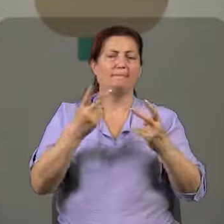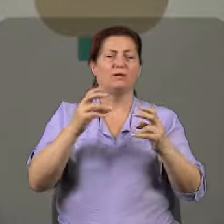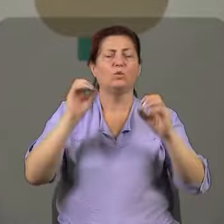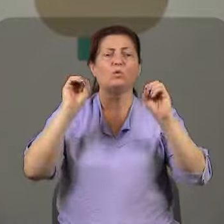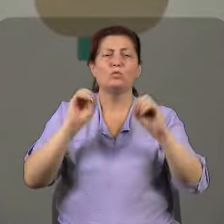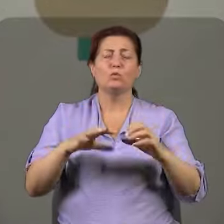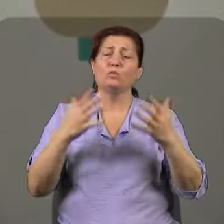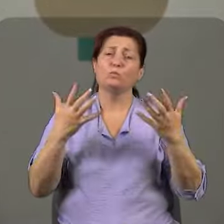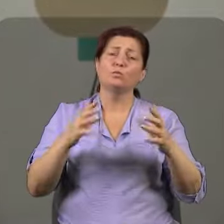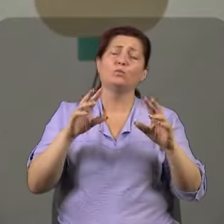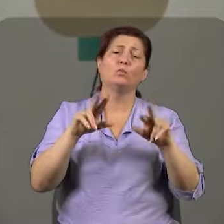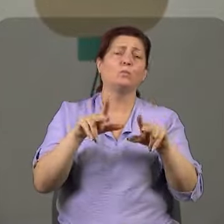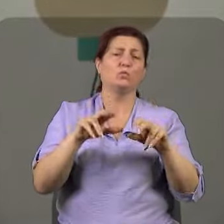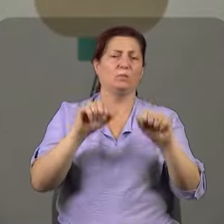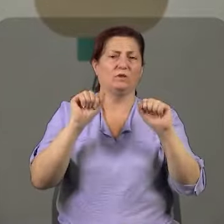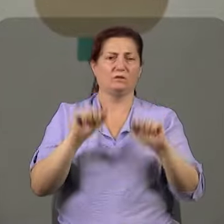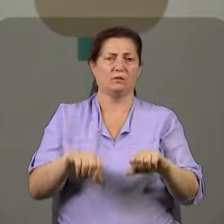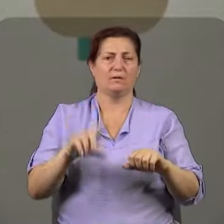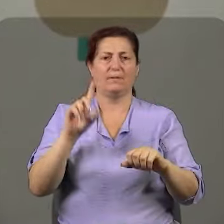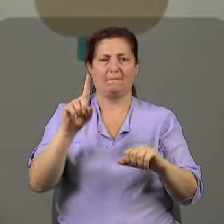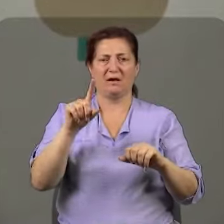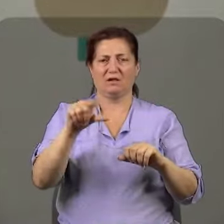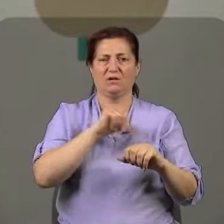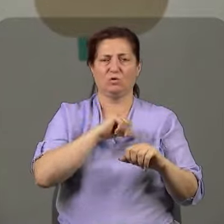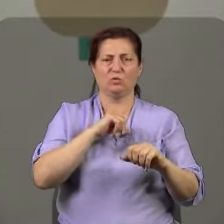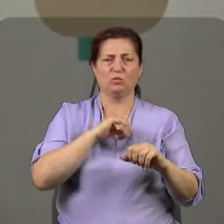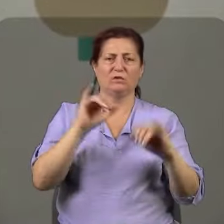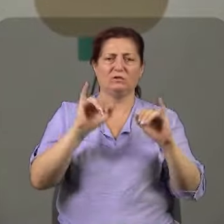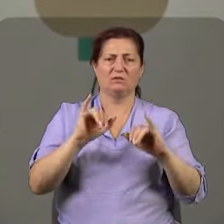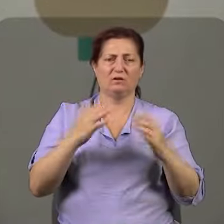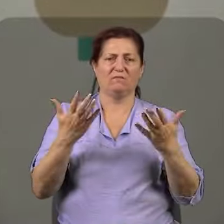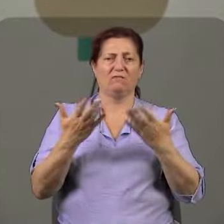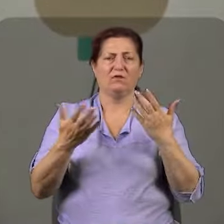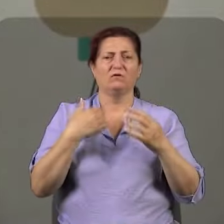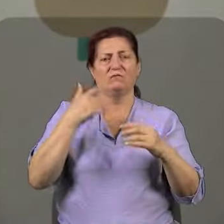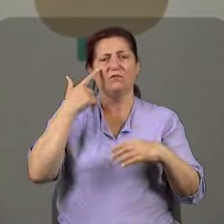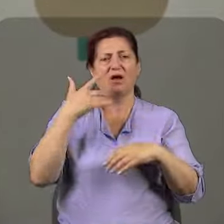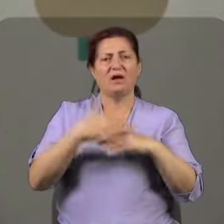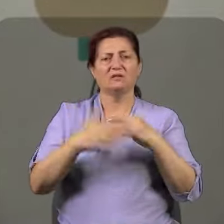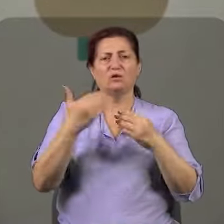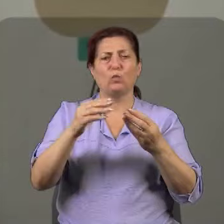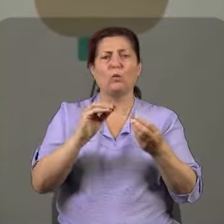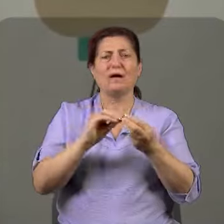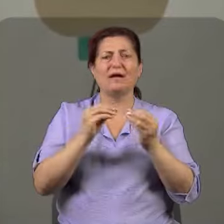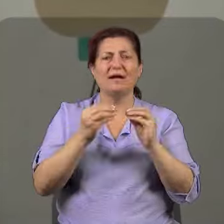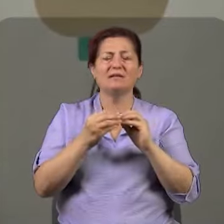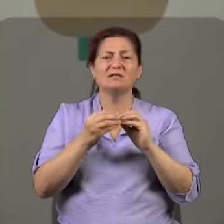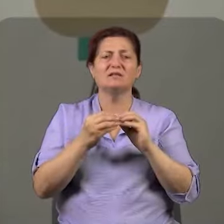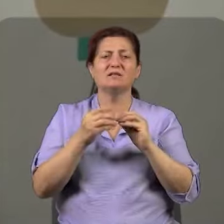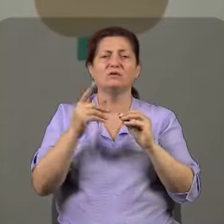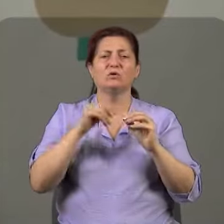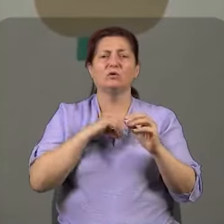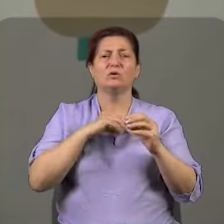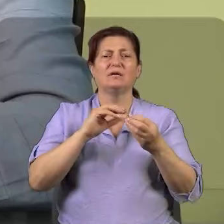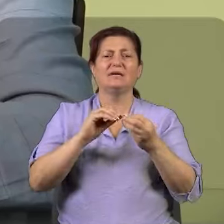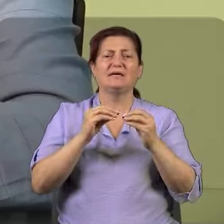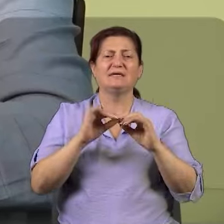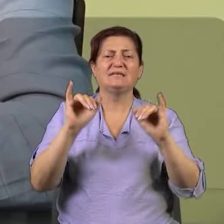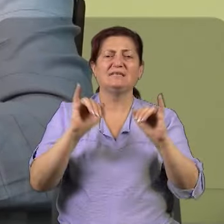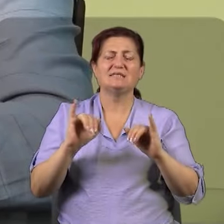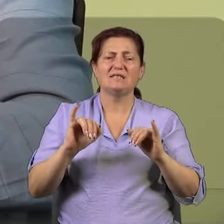որ նույնպես կարևոր է, բայց դա էլ է միջոց, այսինքն երբ որ մենք ունենայինք, հասկանայինք մեր խնդիրները, առաջին խնդիրը դնեինք այդ խնդիրների ձևավորման